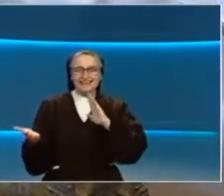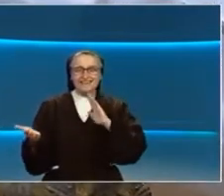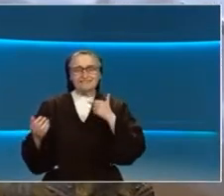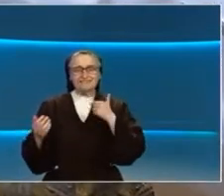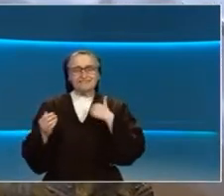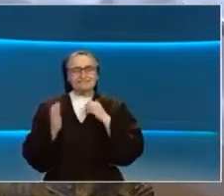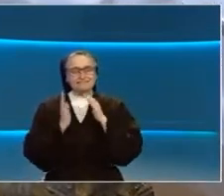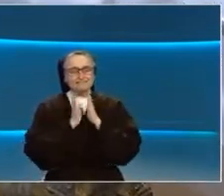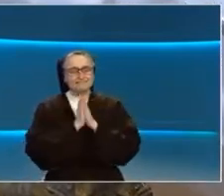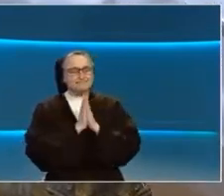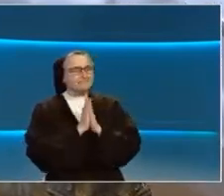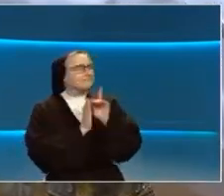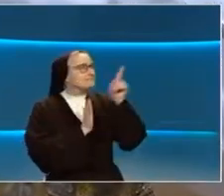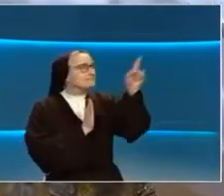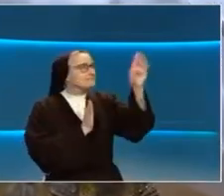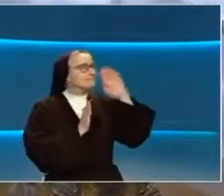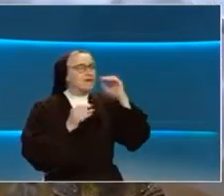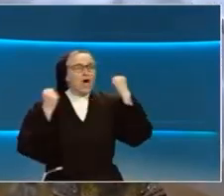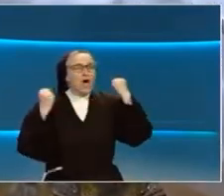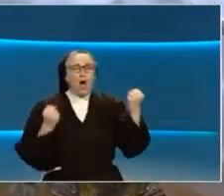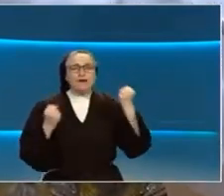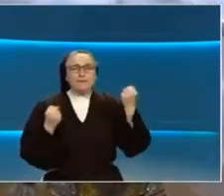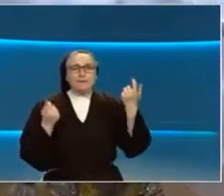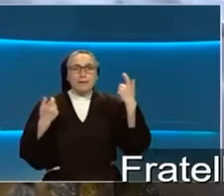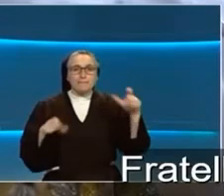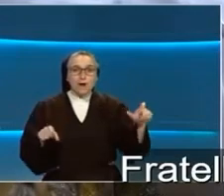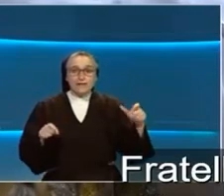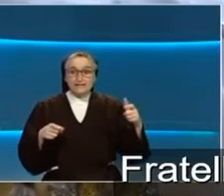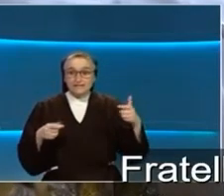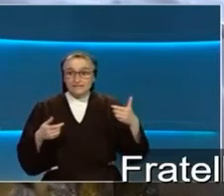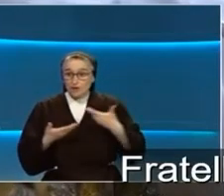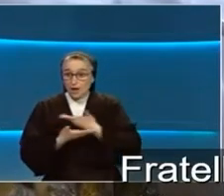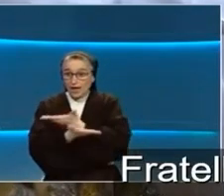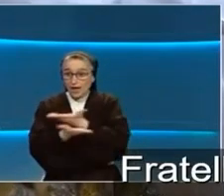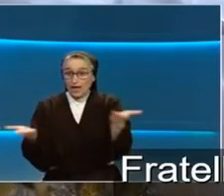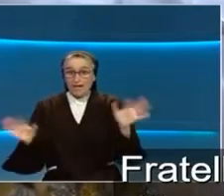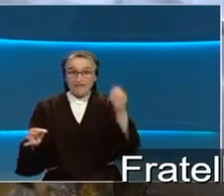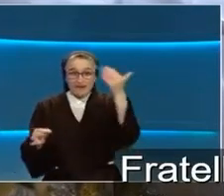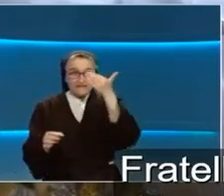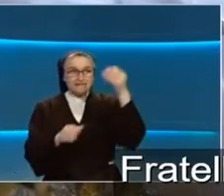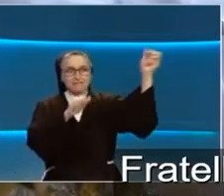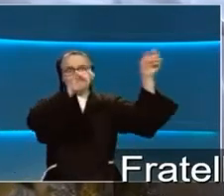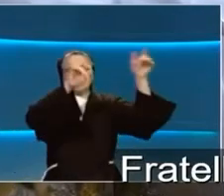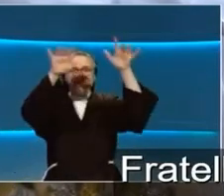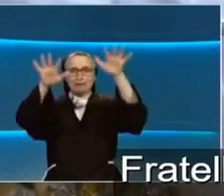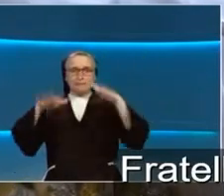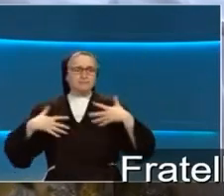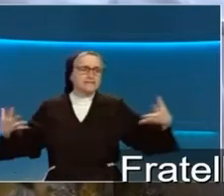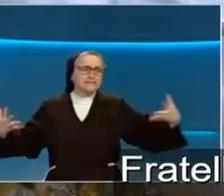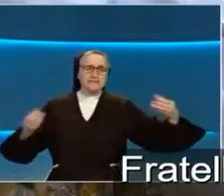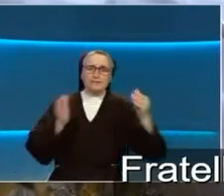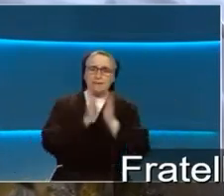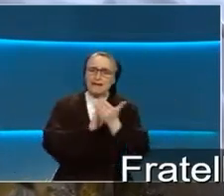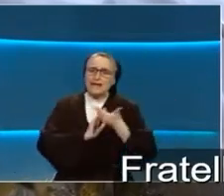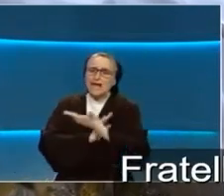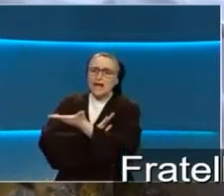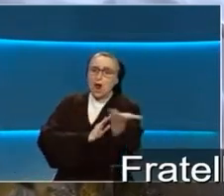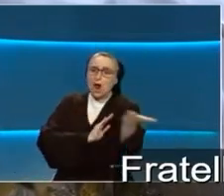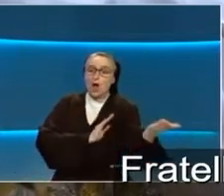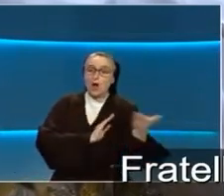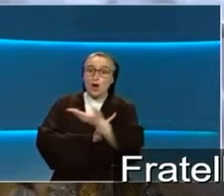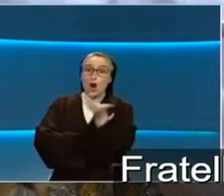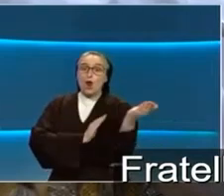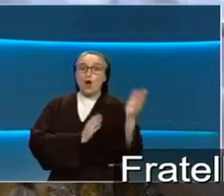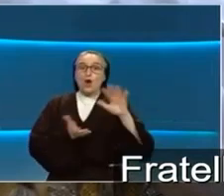preghiamo Dio Onnipotente perché fonda su questi neofiti lo Spirito Santo e li confermi con